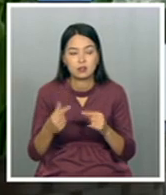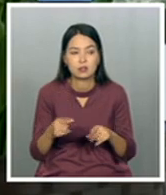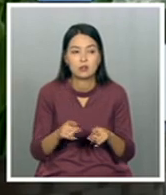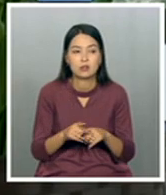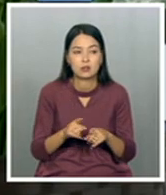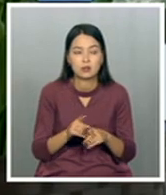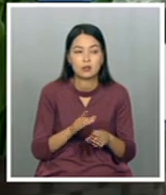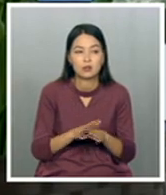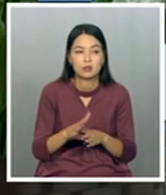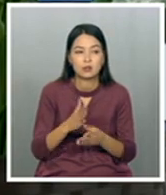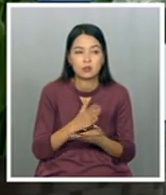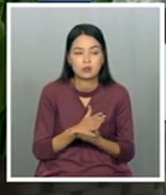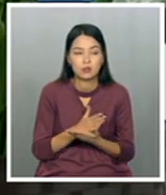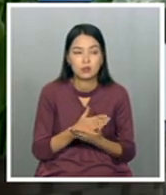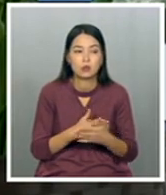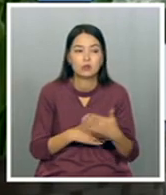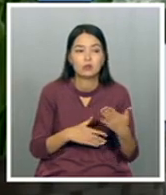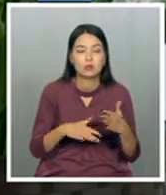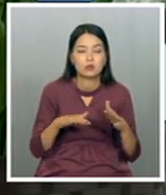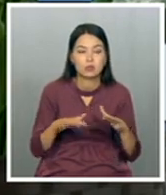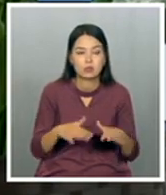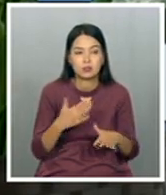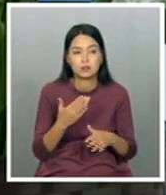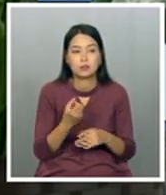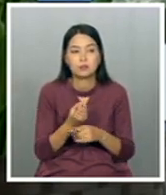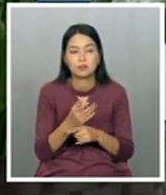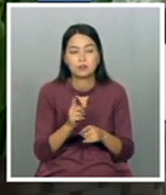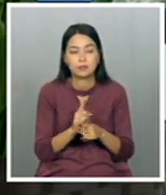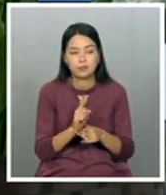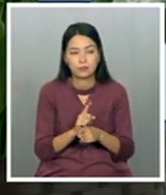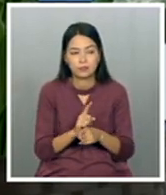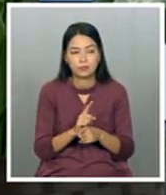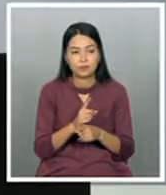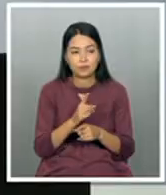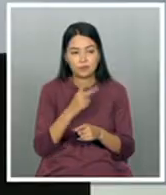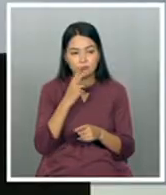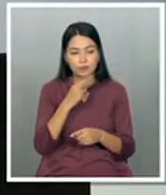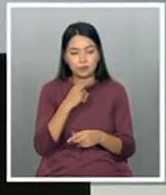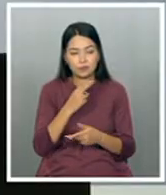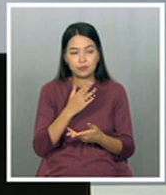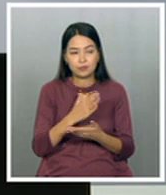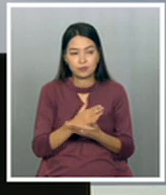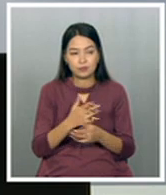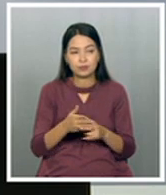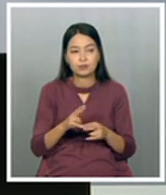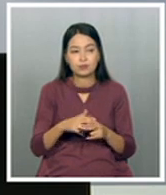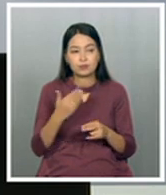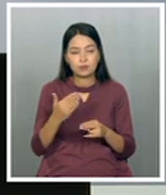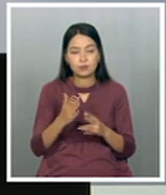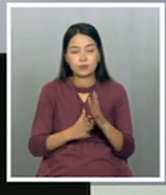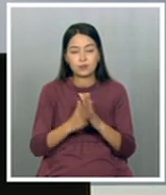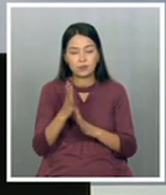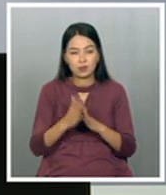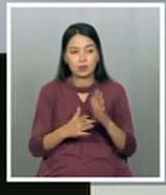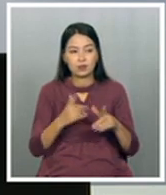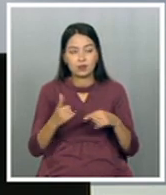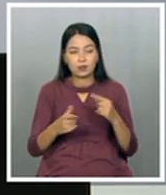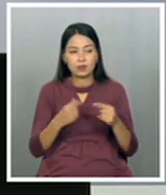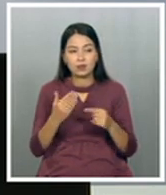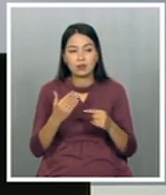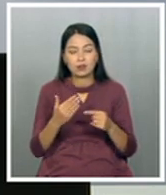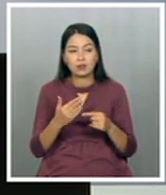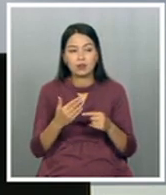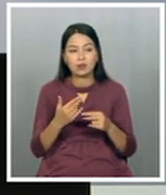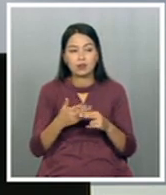кигіздік, және колбаның аузын полиэтилен пакетімен жаптық. Бұл екі өсімдікті бір күн бұрын өсім